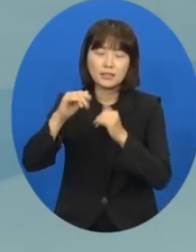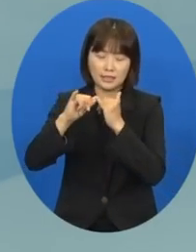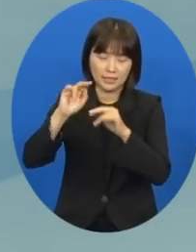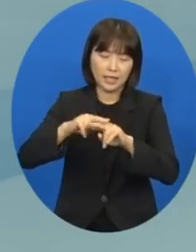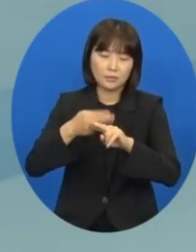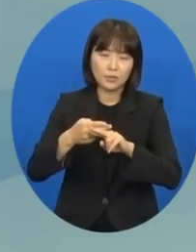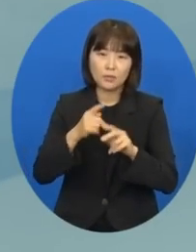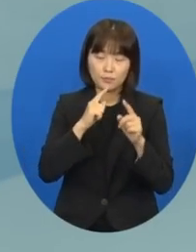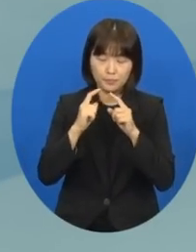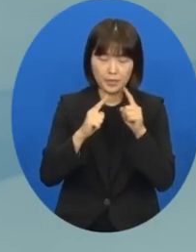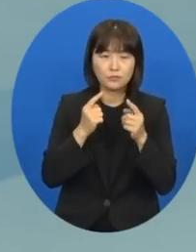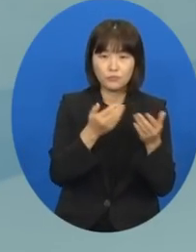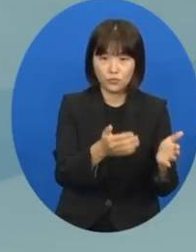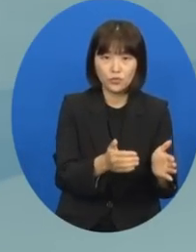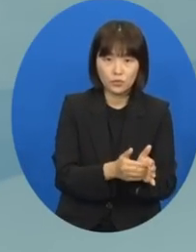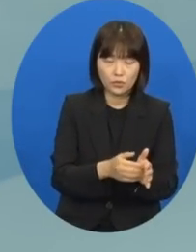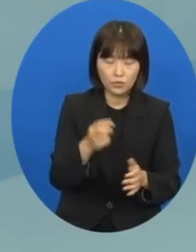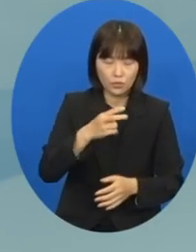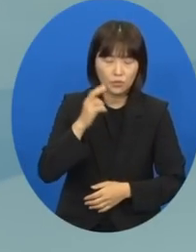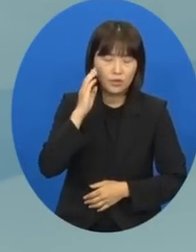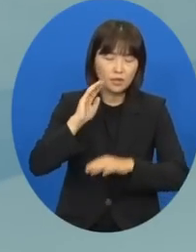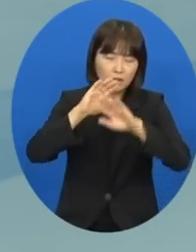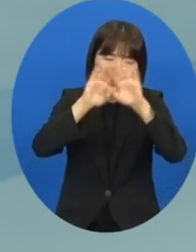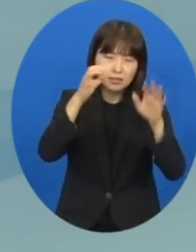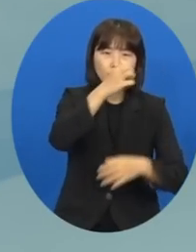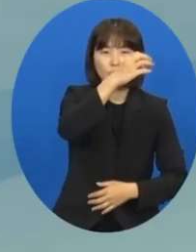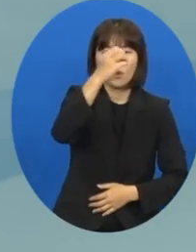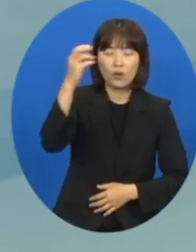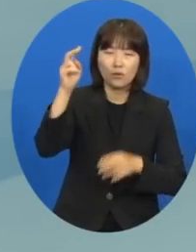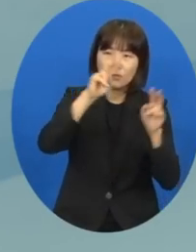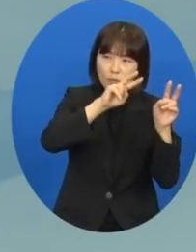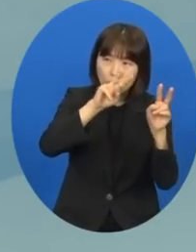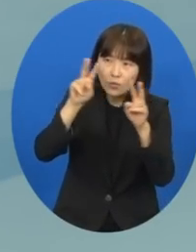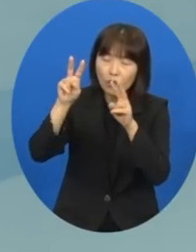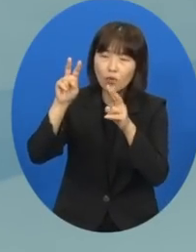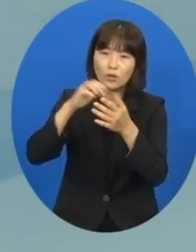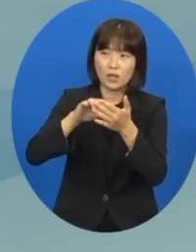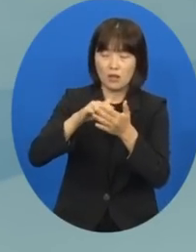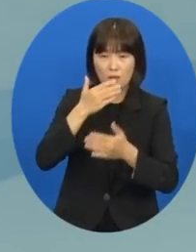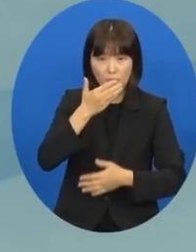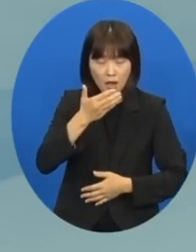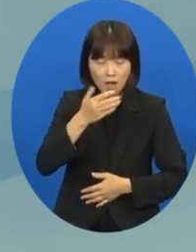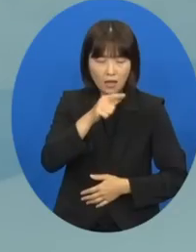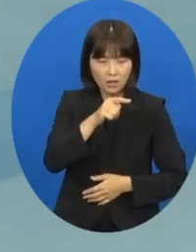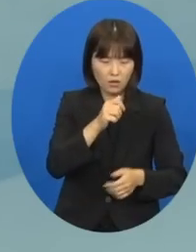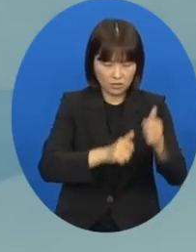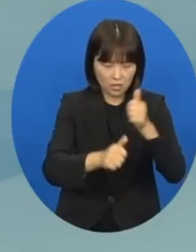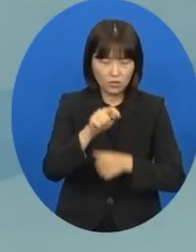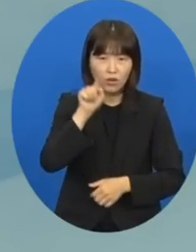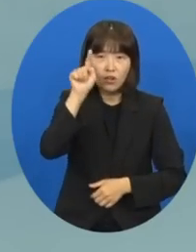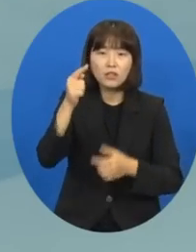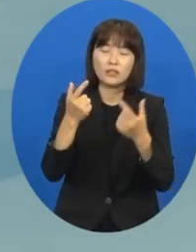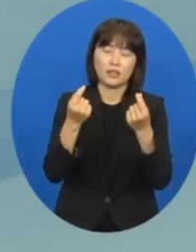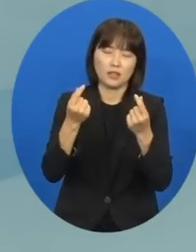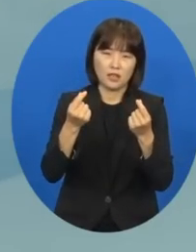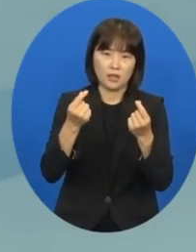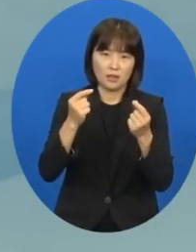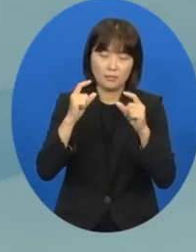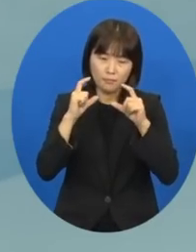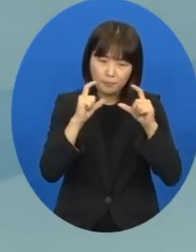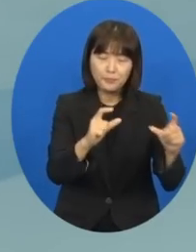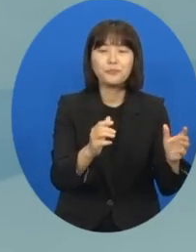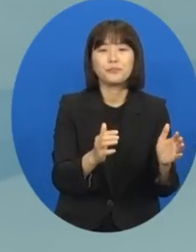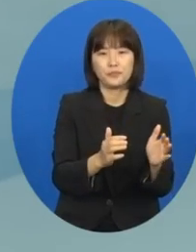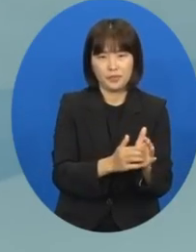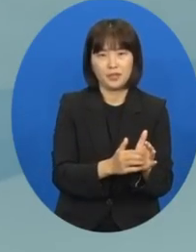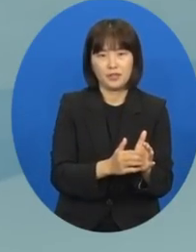그리고 하늘의 뭇별을 바라보면서 셀 수가 있느냐, 너의 자손이 이와 같을 것이다. 시청각 자료까지